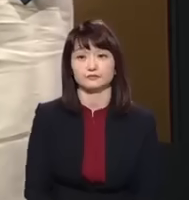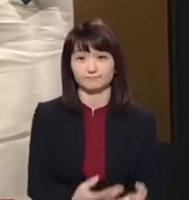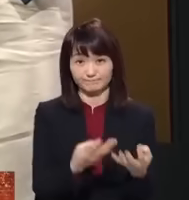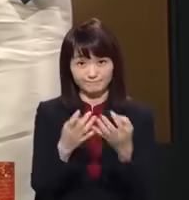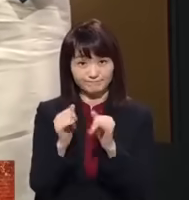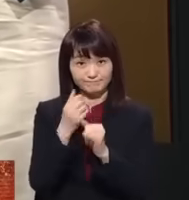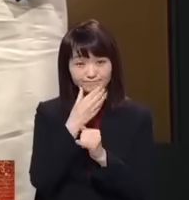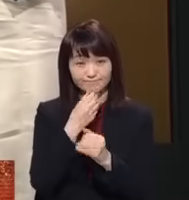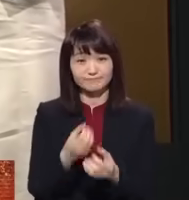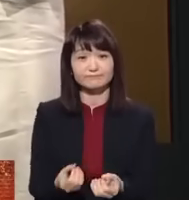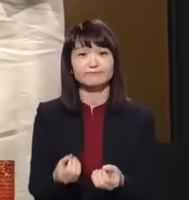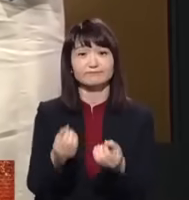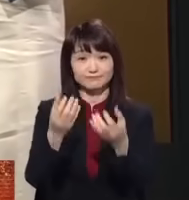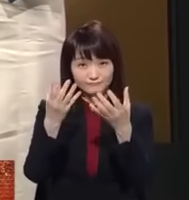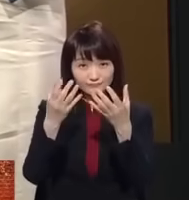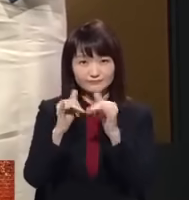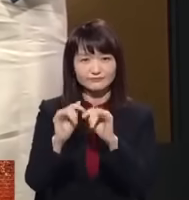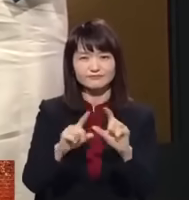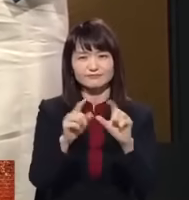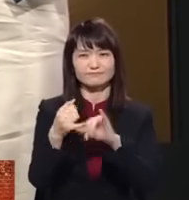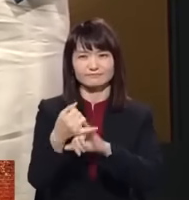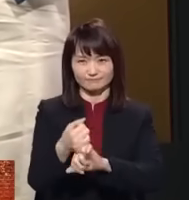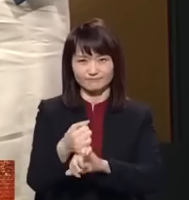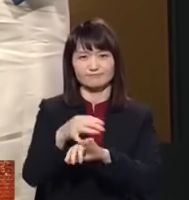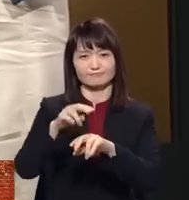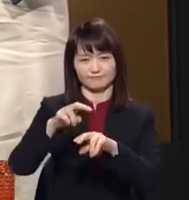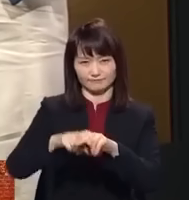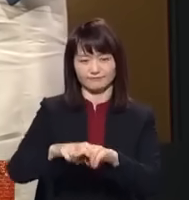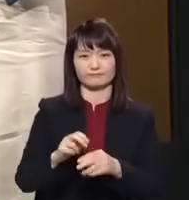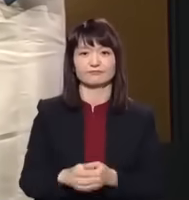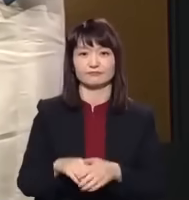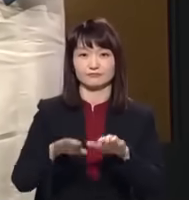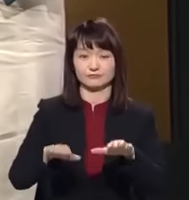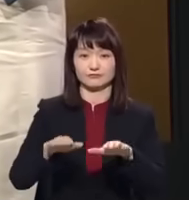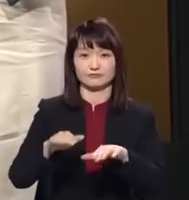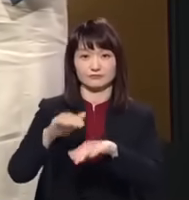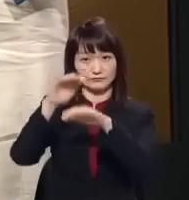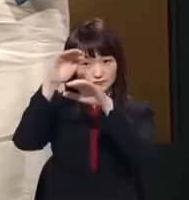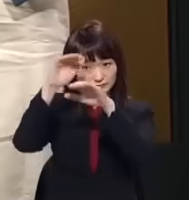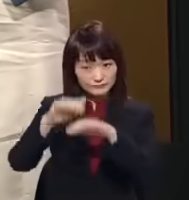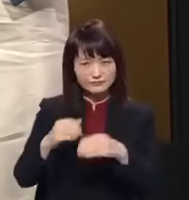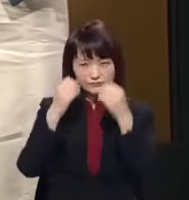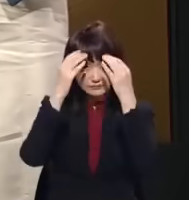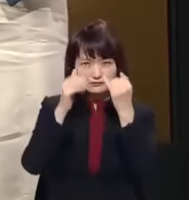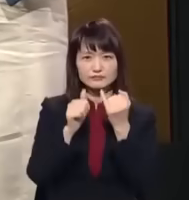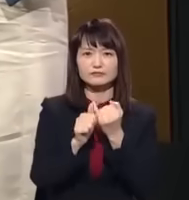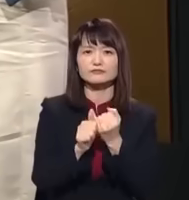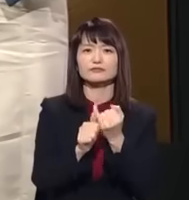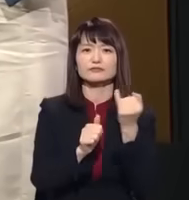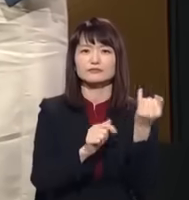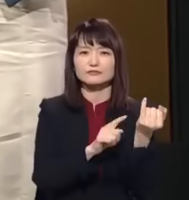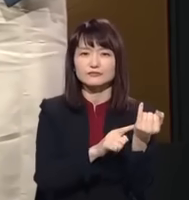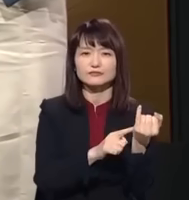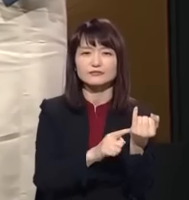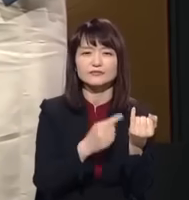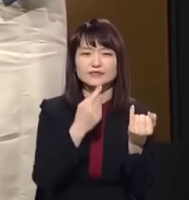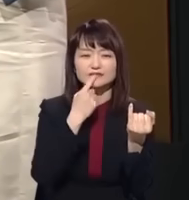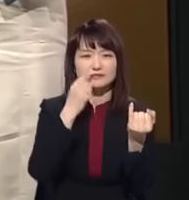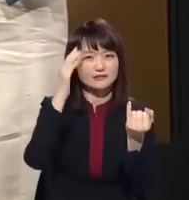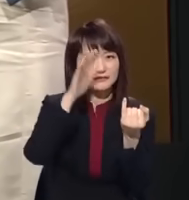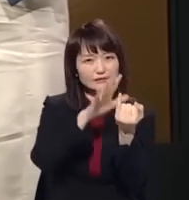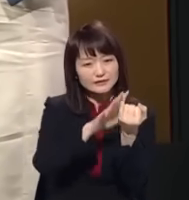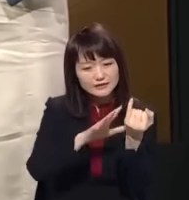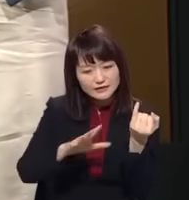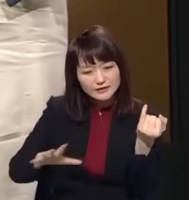많은 사람들의 축복 속에서 인생을 약속하는 자리. 오늘 사연의 새 신부도 결혼식에서 새하얀 드레스를 입고